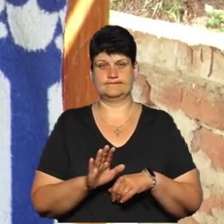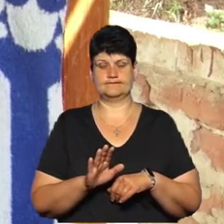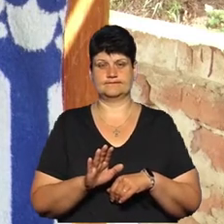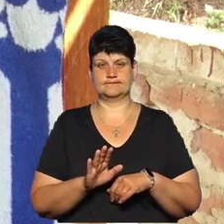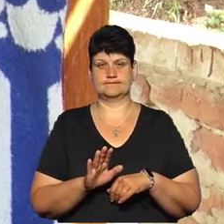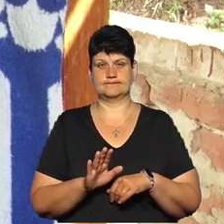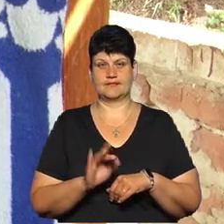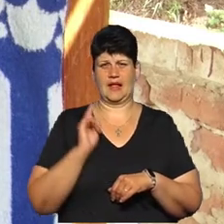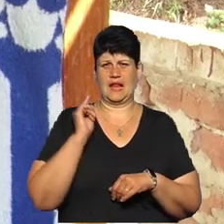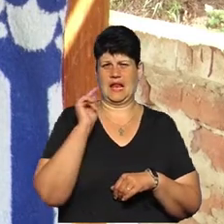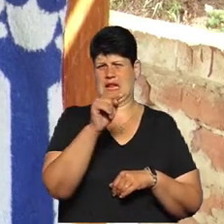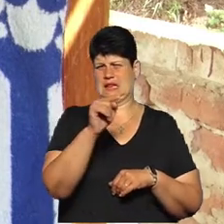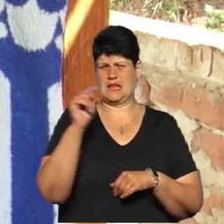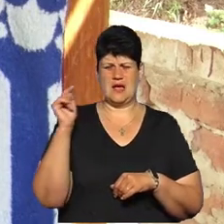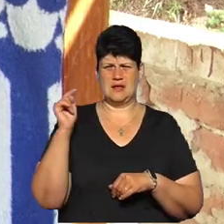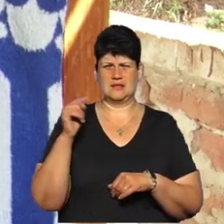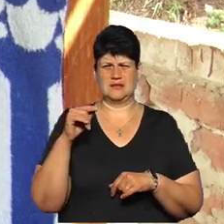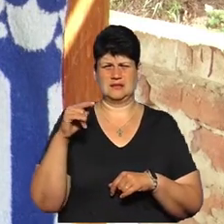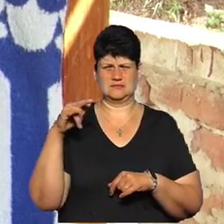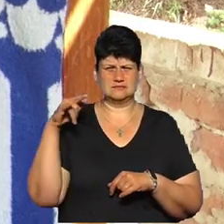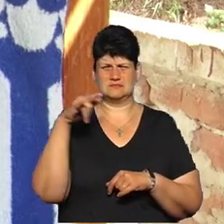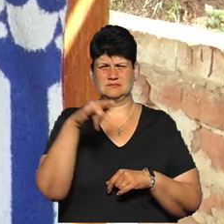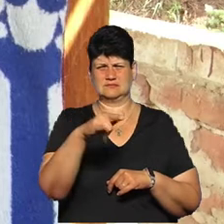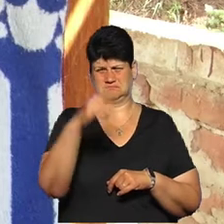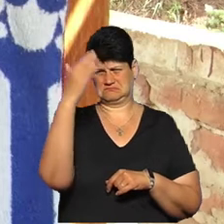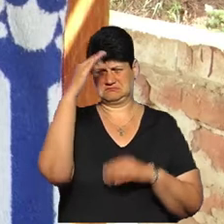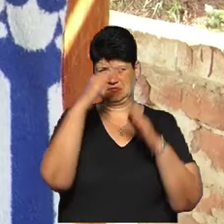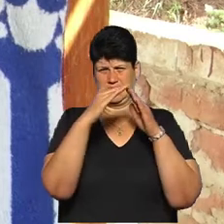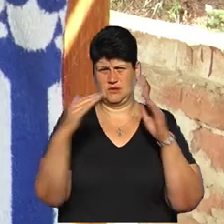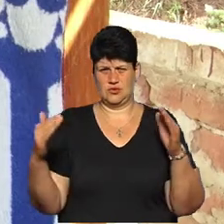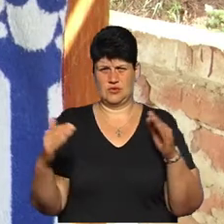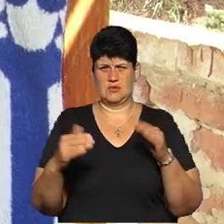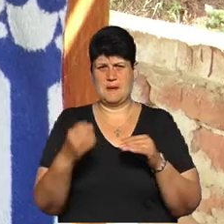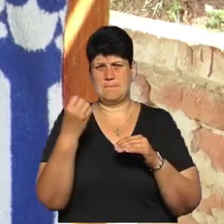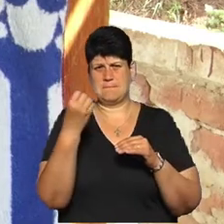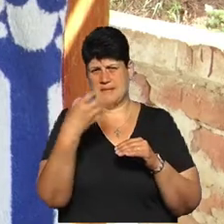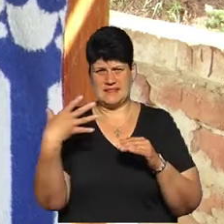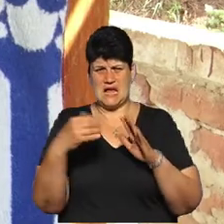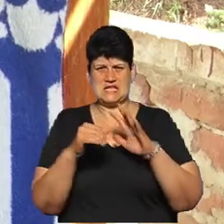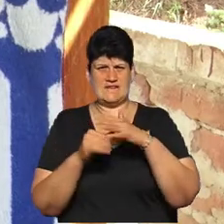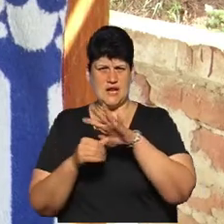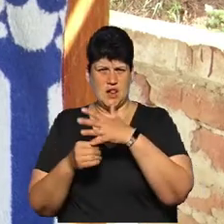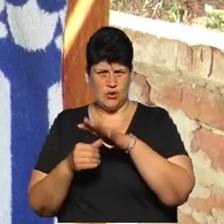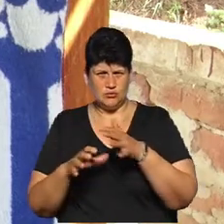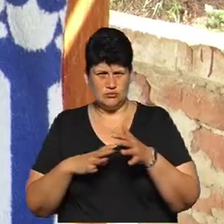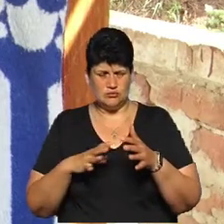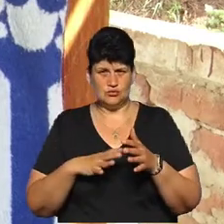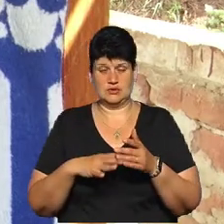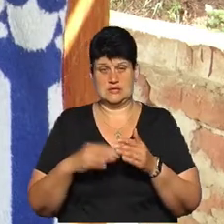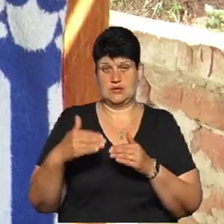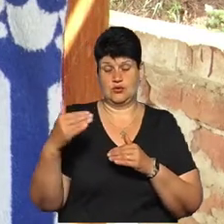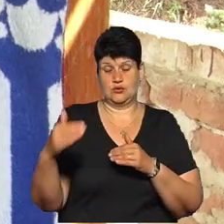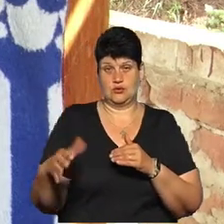Літали ці самоліти, істребітелі прямо над кришею. Летіло 15 вертольотів прямо над огородом. За огородом вони